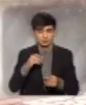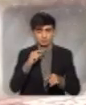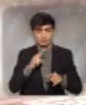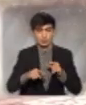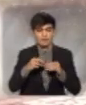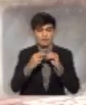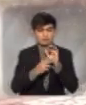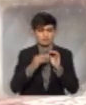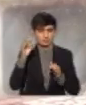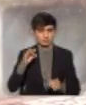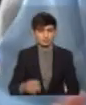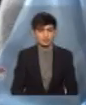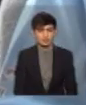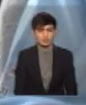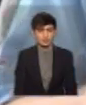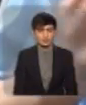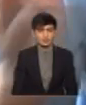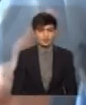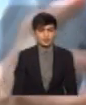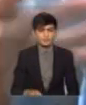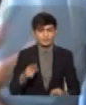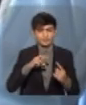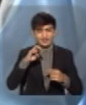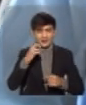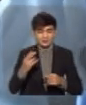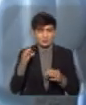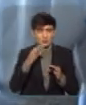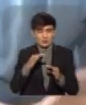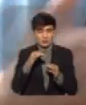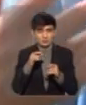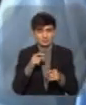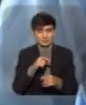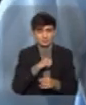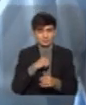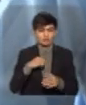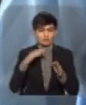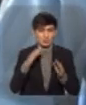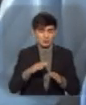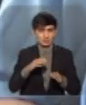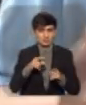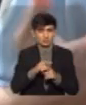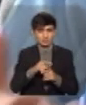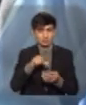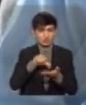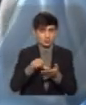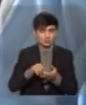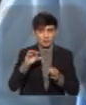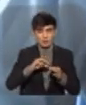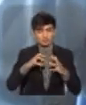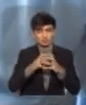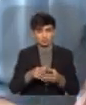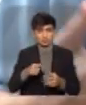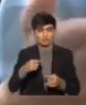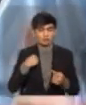цен только национальное производство только активное участие в международном разделении труда